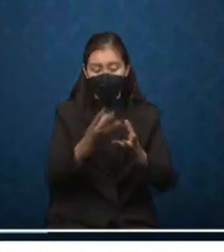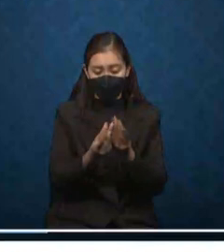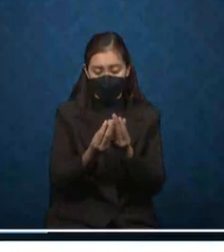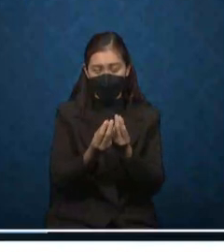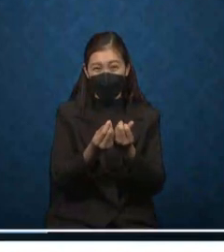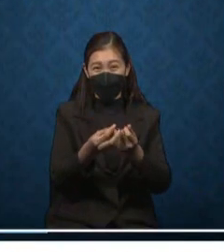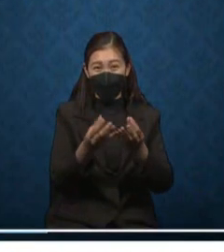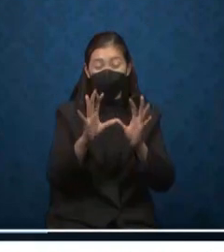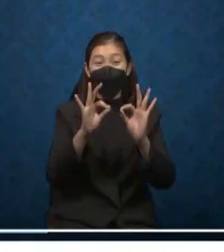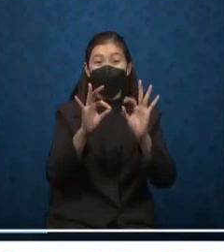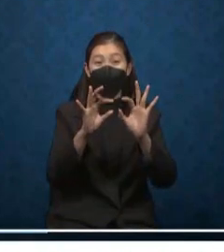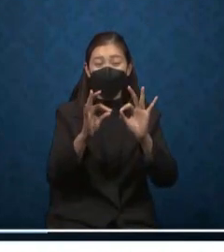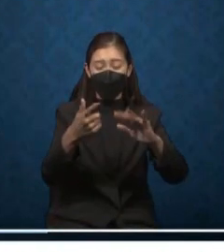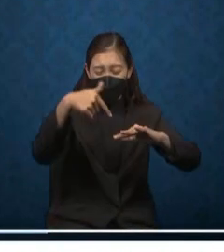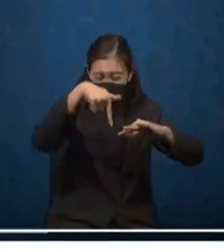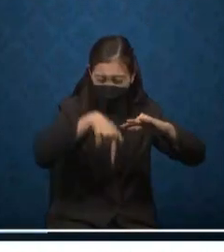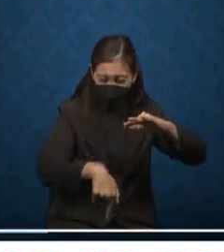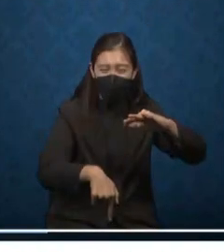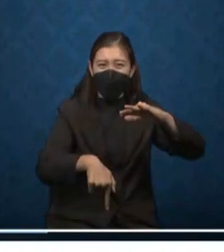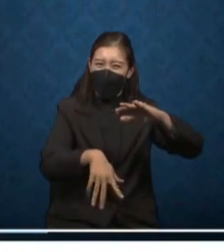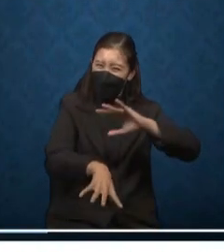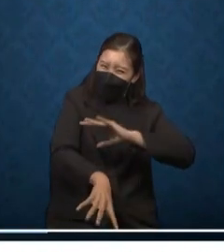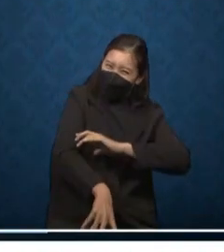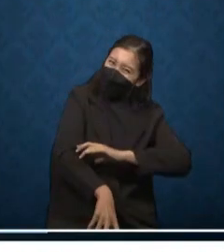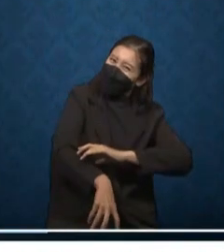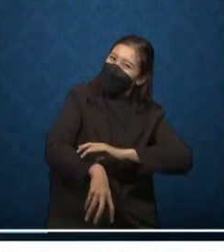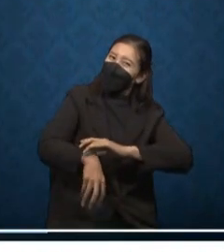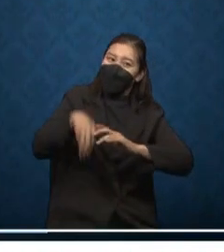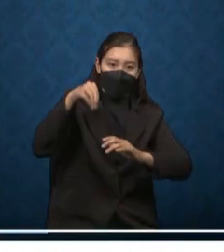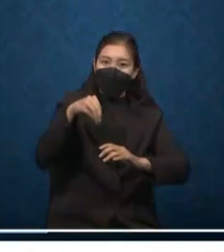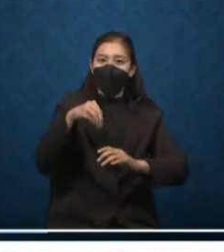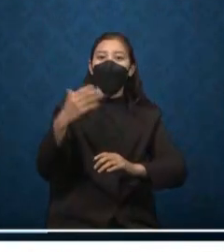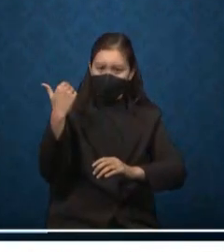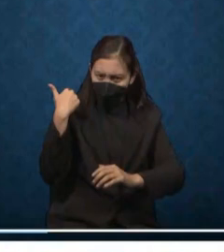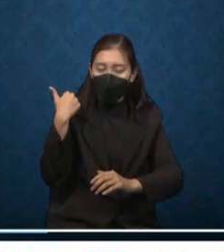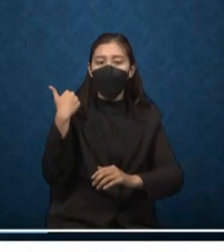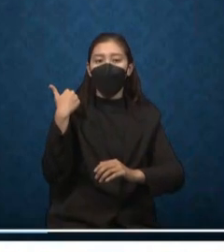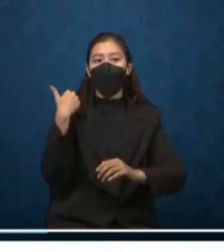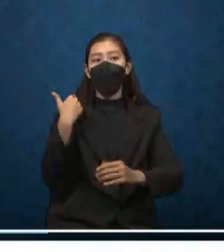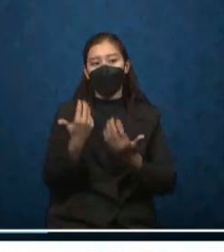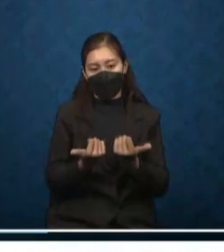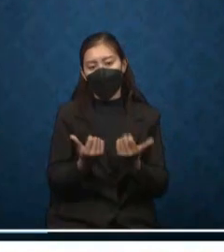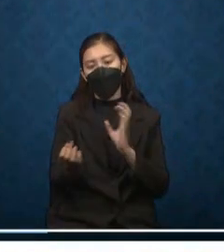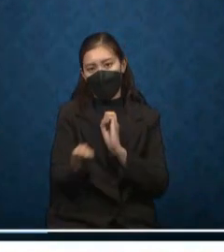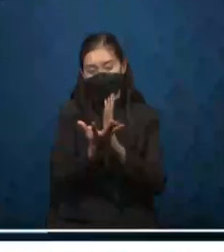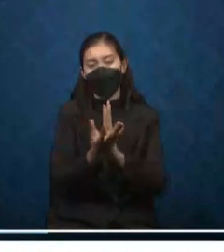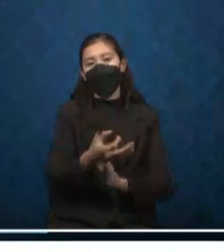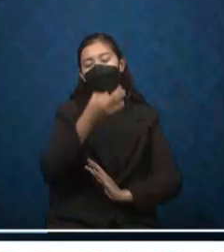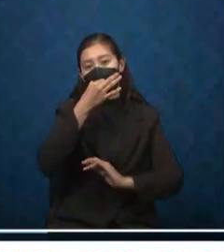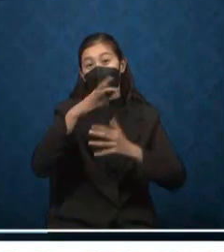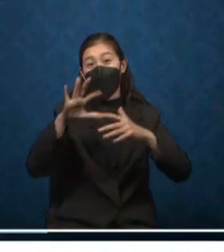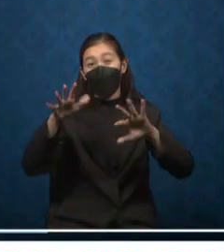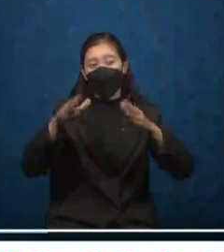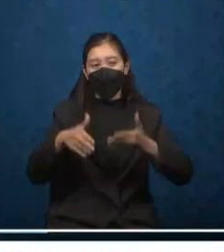ราะฉะนั้นเก็บเท่าไหร่ก็ยังไม่หมดแล้วก็มีพลังของคลื่นในการส่งขยะชนิดต่างๆเนี่ยเข้ามาฝังอยู่บนป่าชายเลน